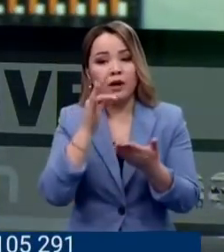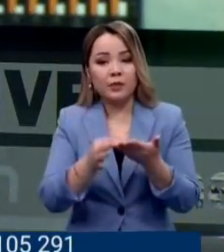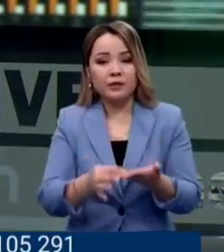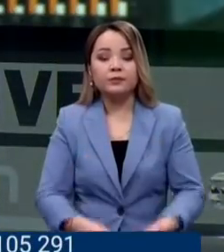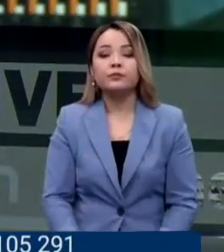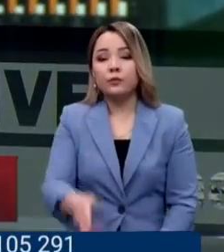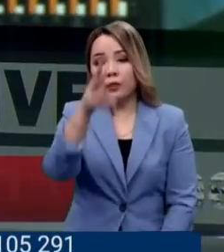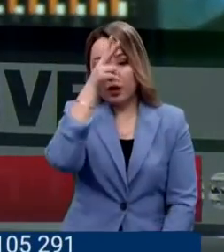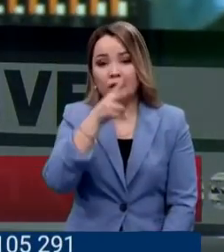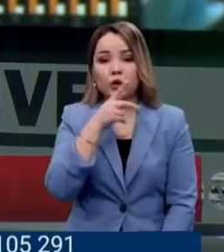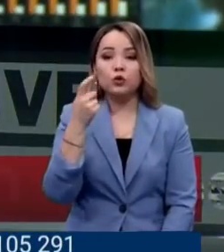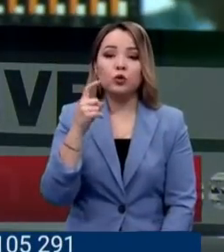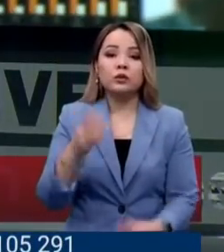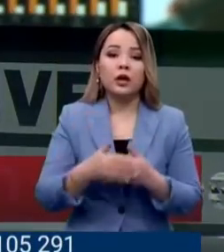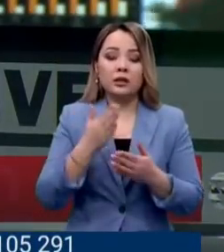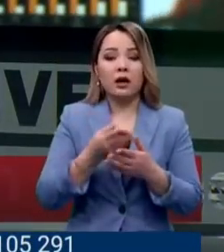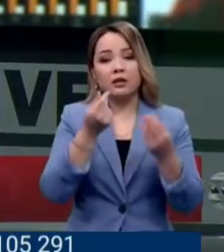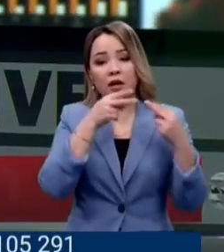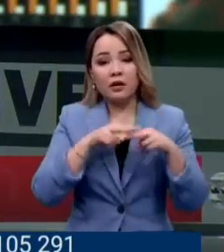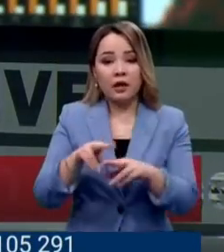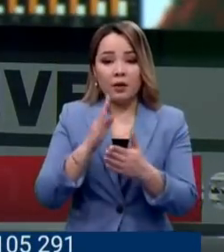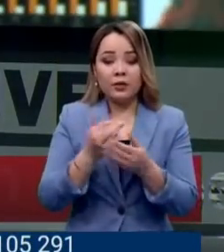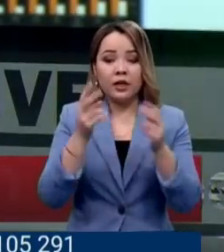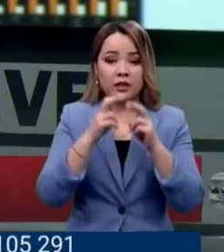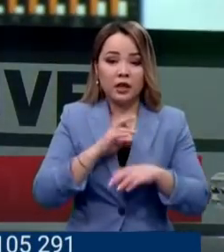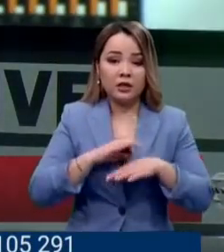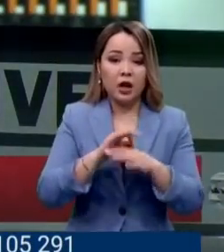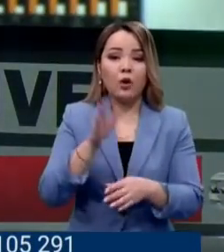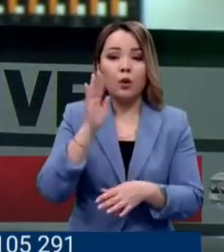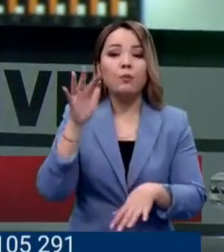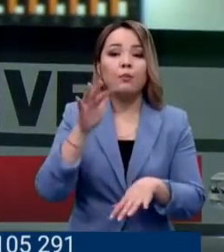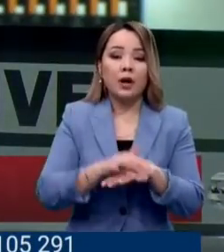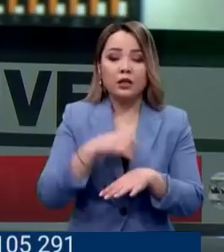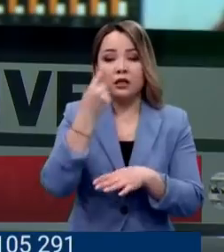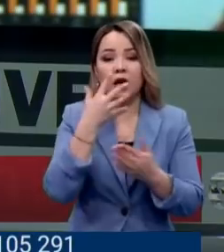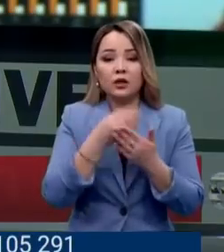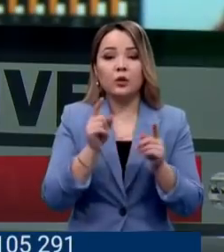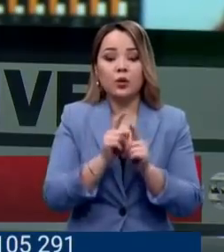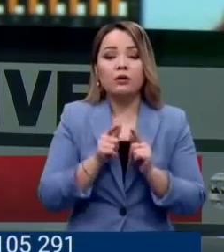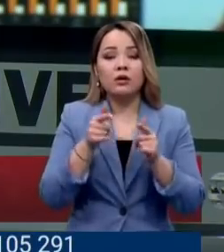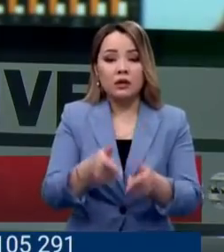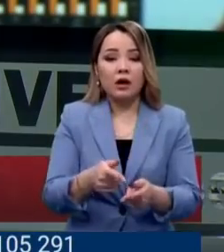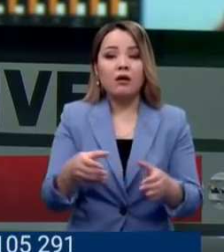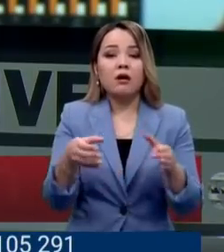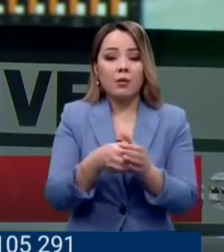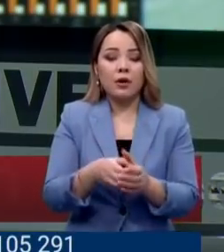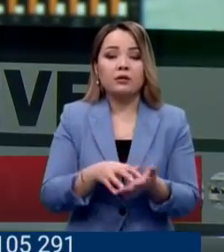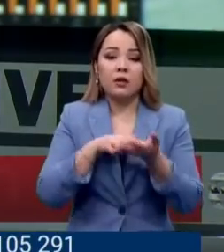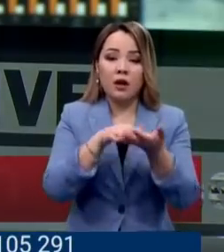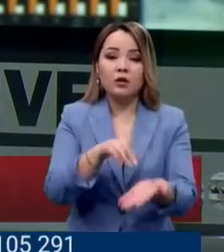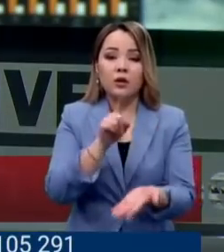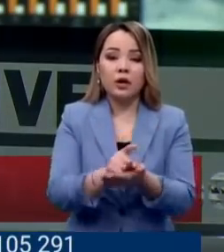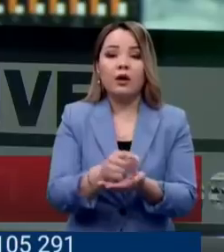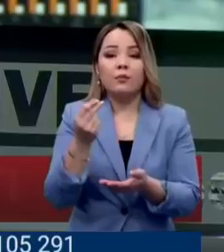Үш айда шотыңызға 100-ден аса аударым жасалса, тексеріске ілігесіз. Банк жеке деректеріңізді кірістер комитетіне беруге міндетті.